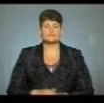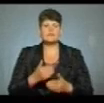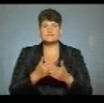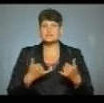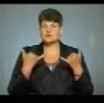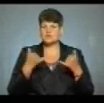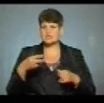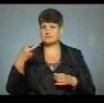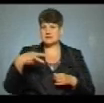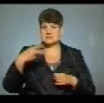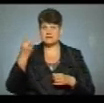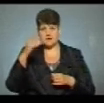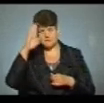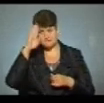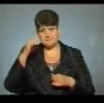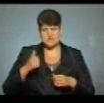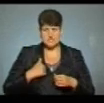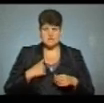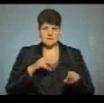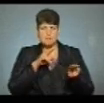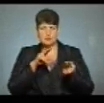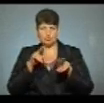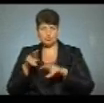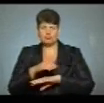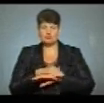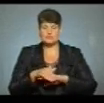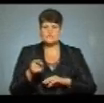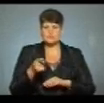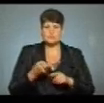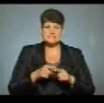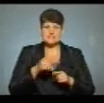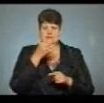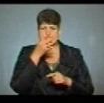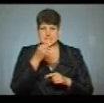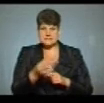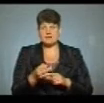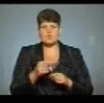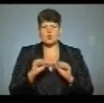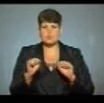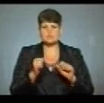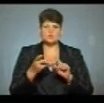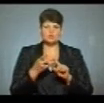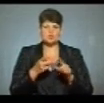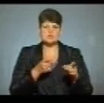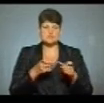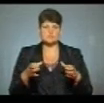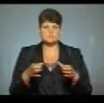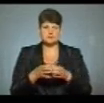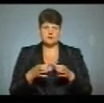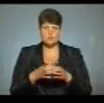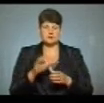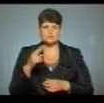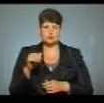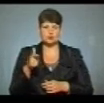Відсьогодні 22 бійці Нацгвардії патрулюють вулиці Тернополя. Про це повідомив командир 2-го стрілецького батальйону Нацгвардії України